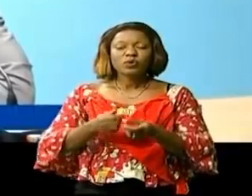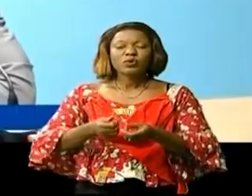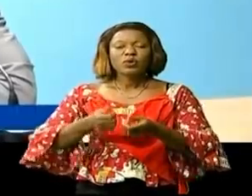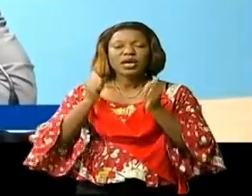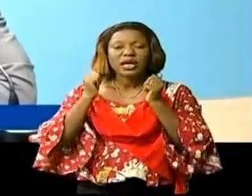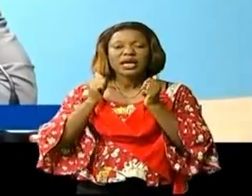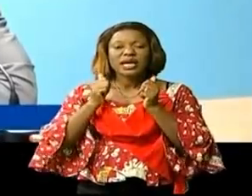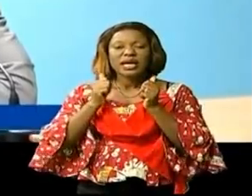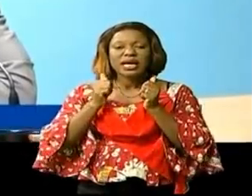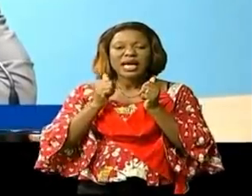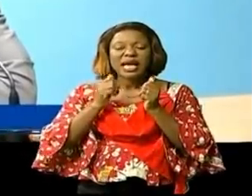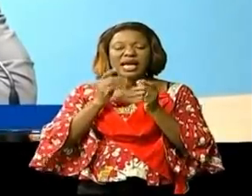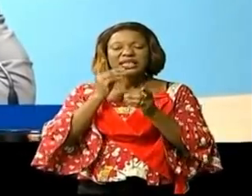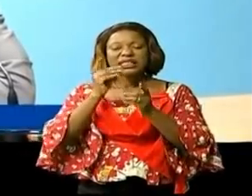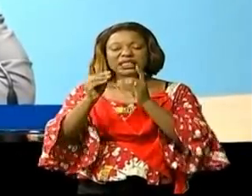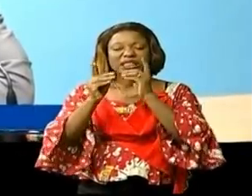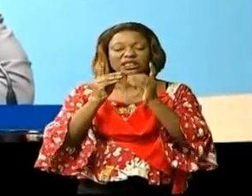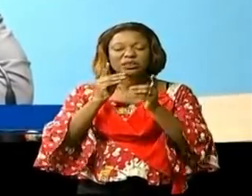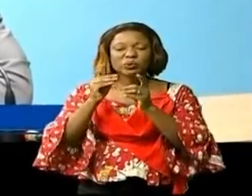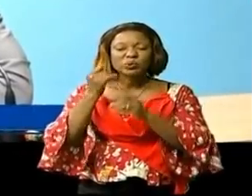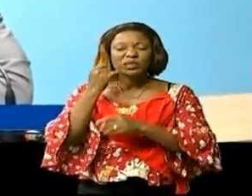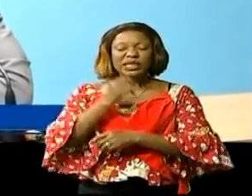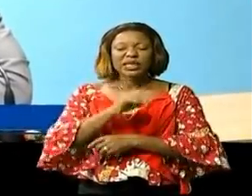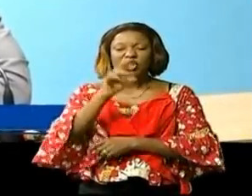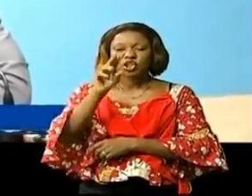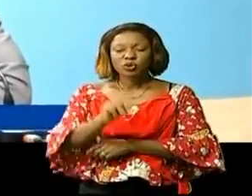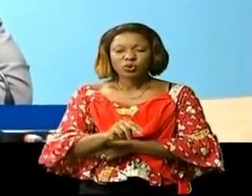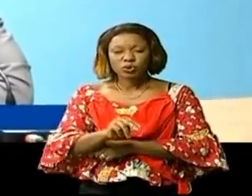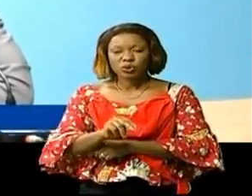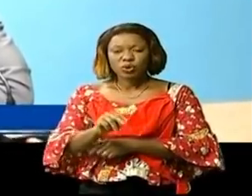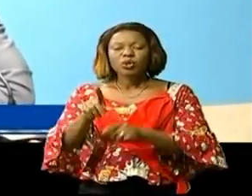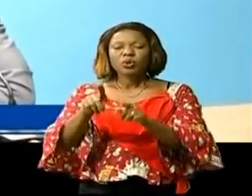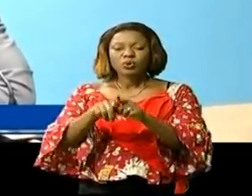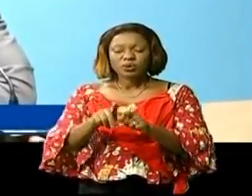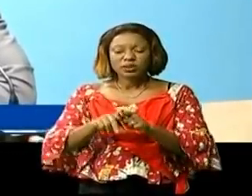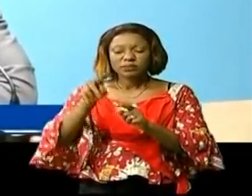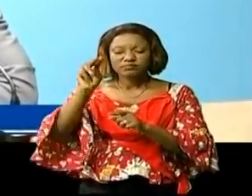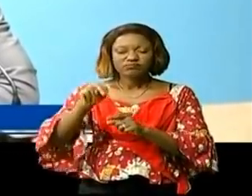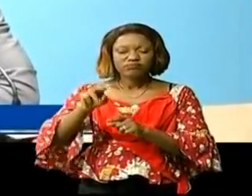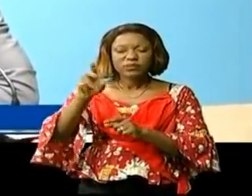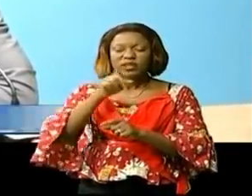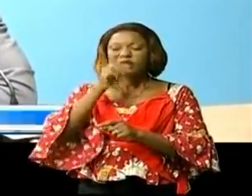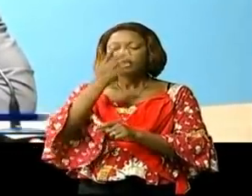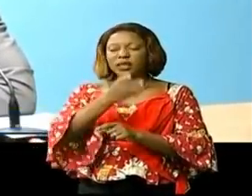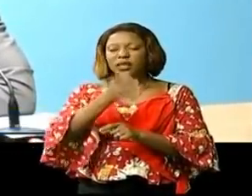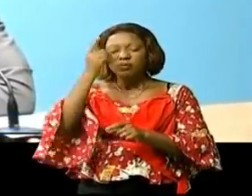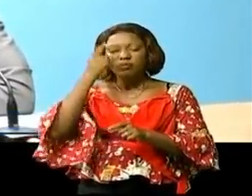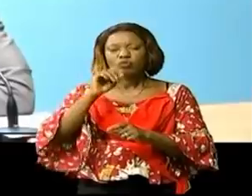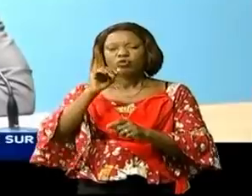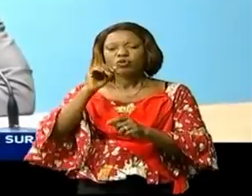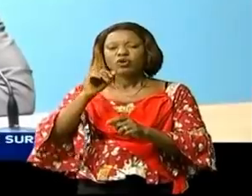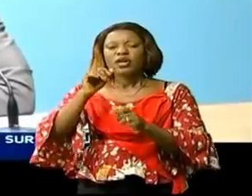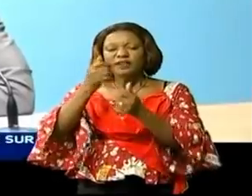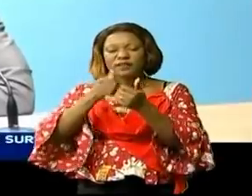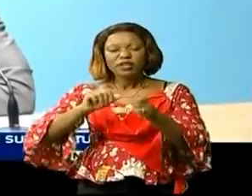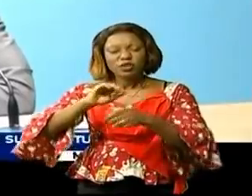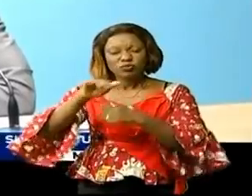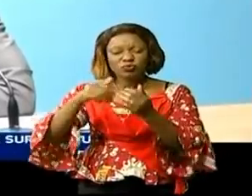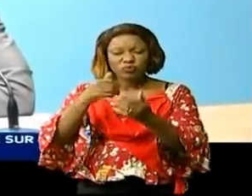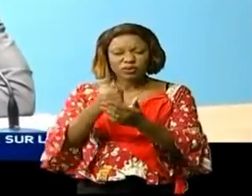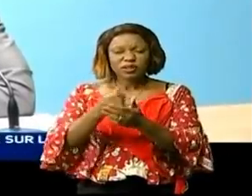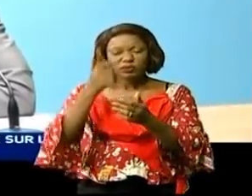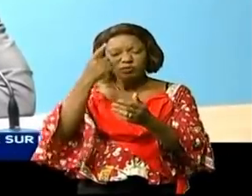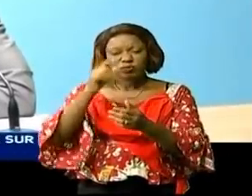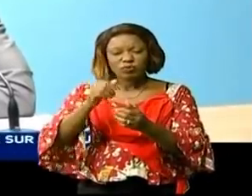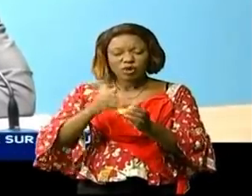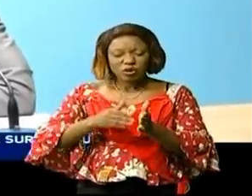et l'UNESCO ont été fortement engagés dans la mise en place d'une stratégie des Nations Unies pour soutenir les efforts du gouvernement congolais